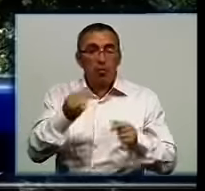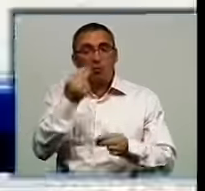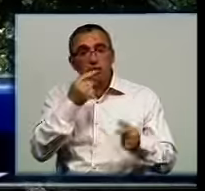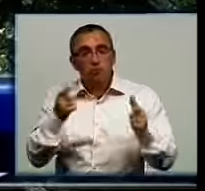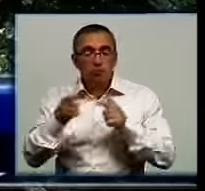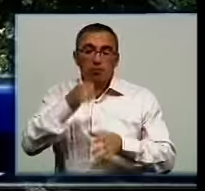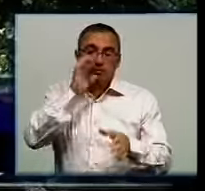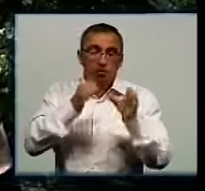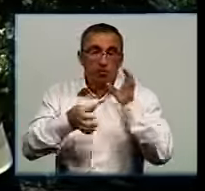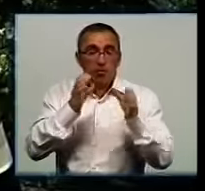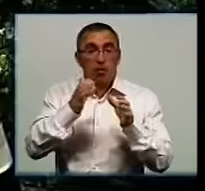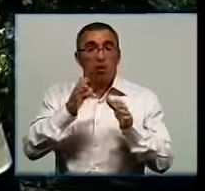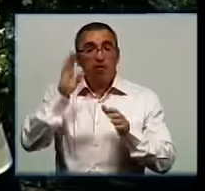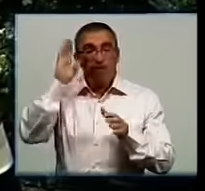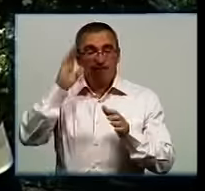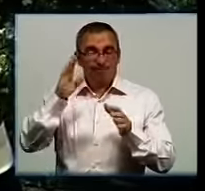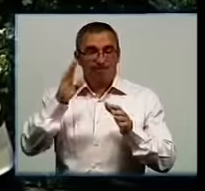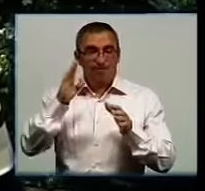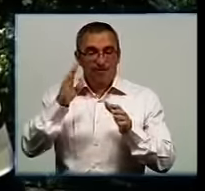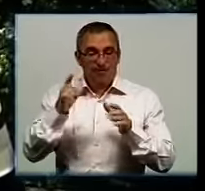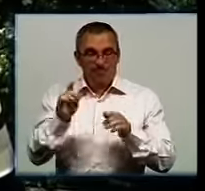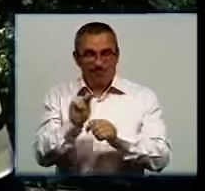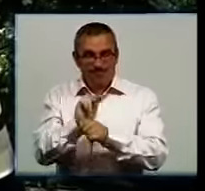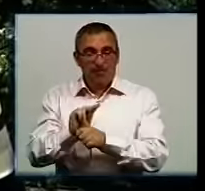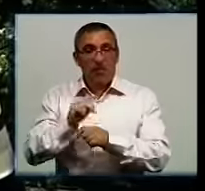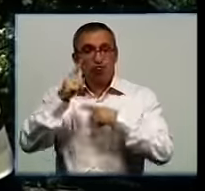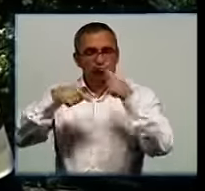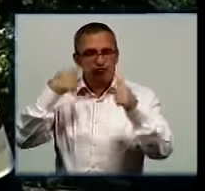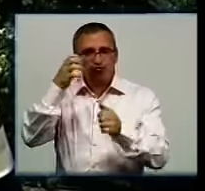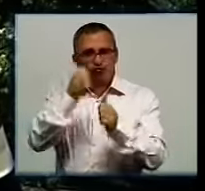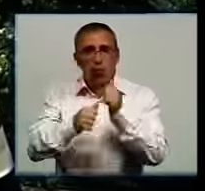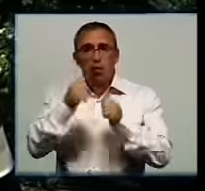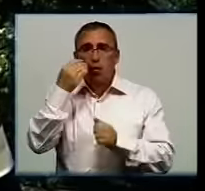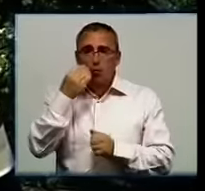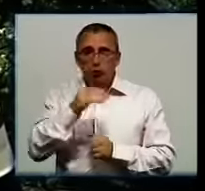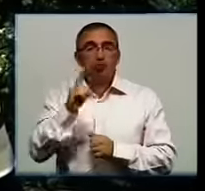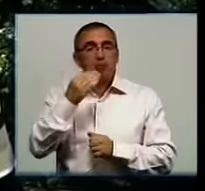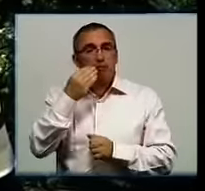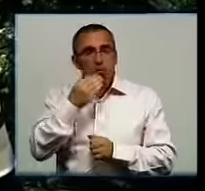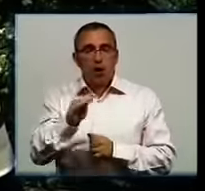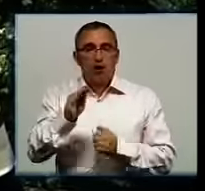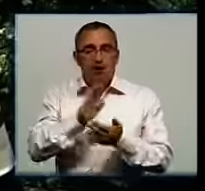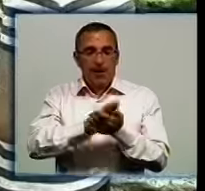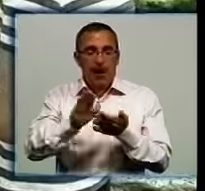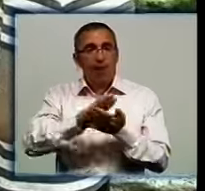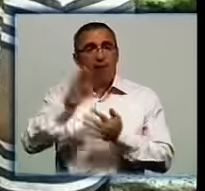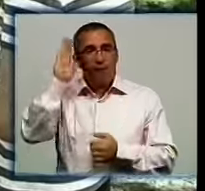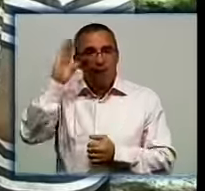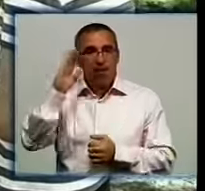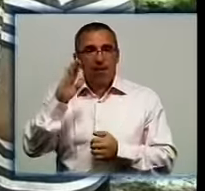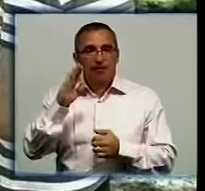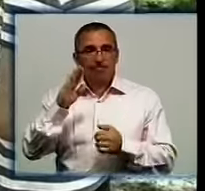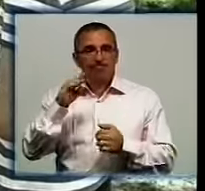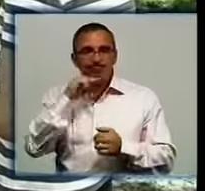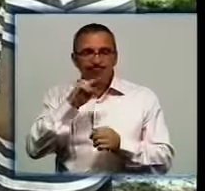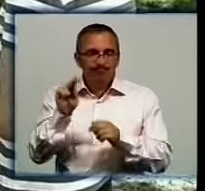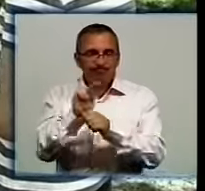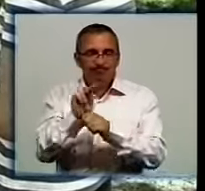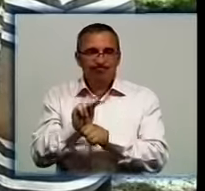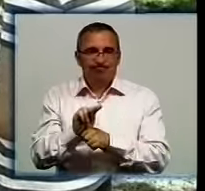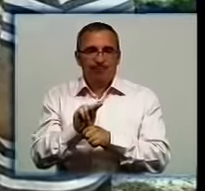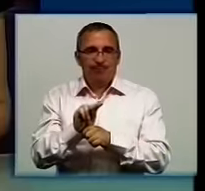потреб. Ці роботи проводяться щорічно для того, щоб покращити якість води, провести дезінфекцію наших водопровідних мереж та споруд.